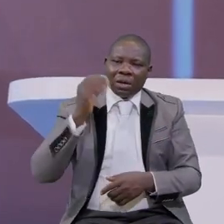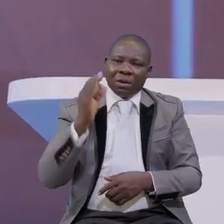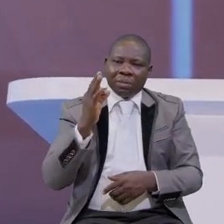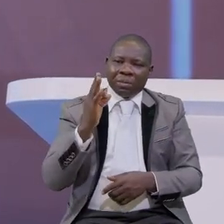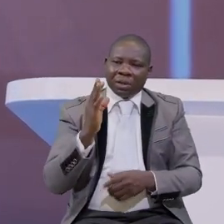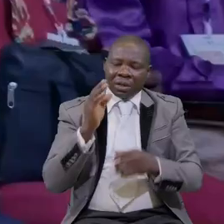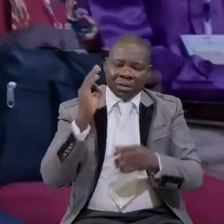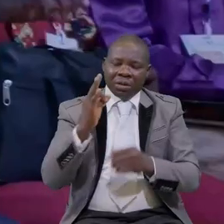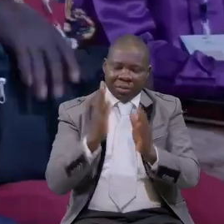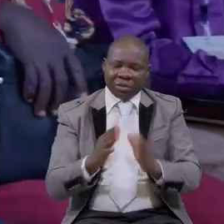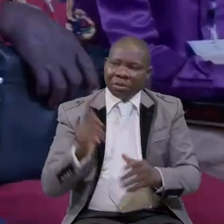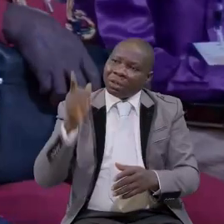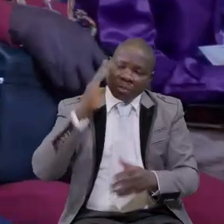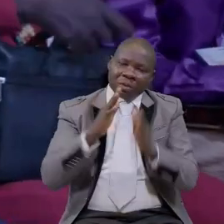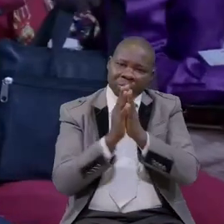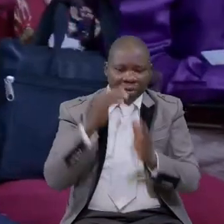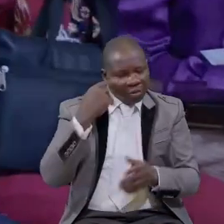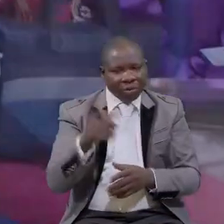toi. Tais-toi!